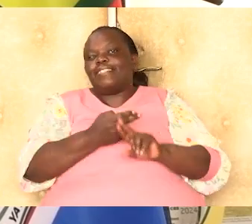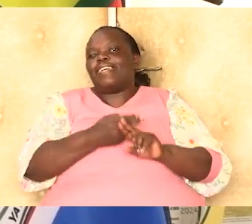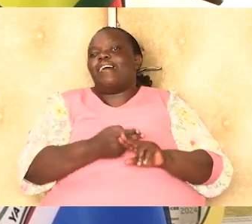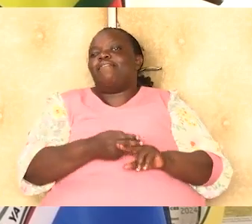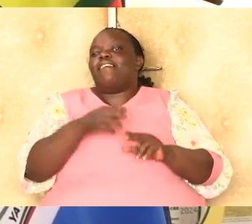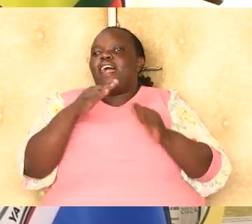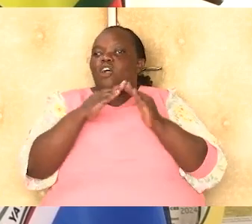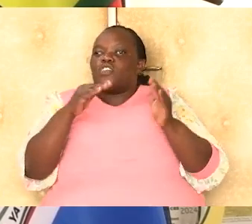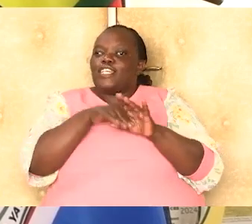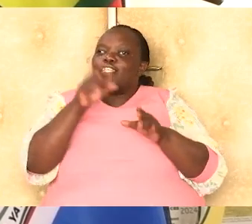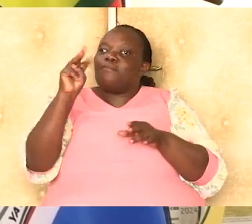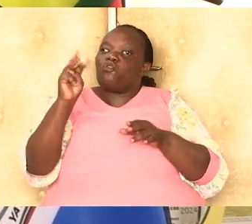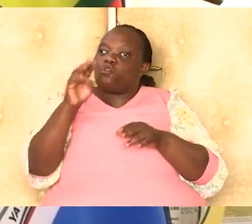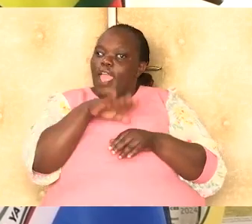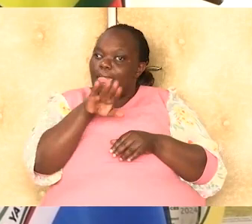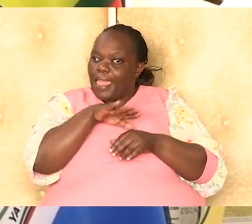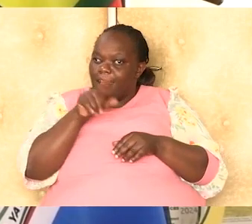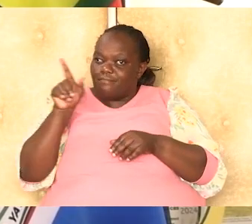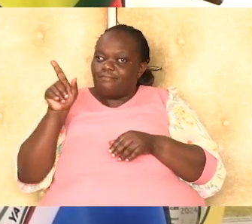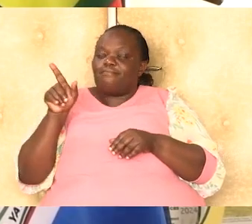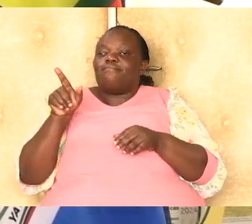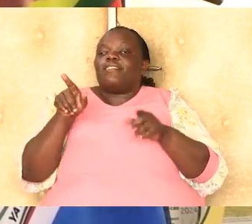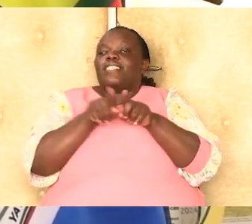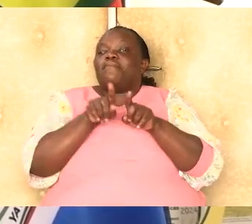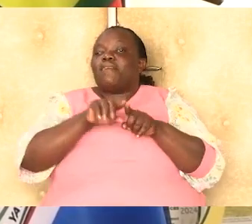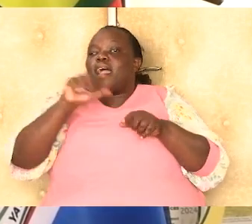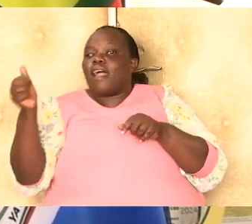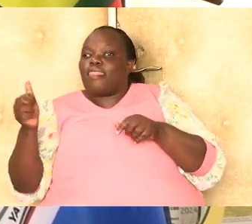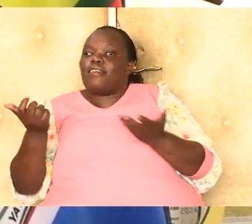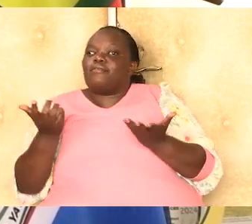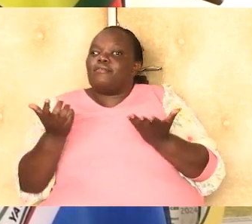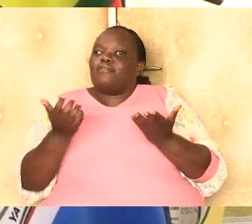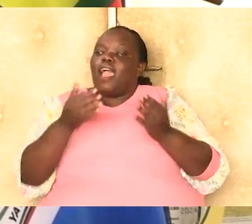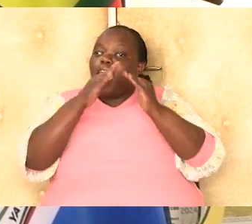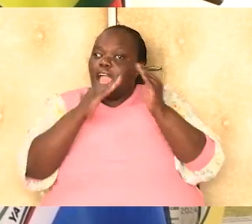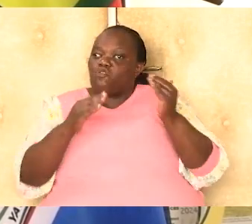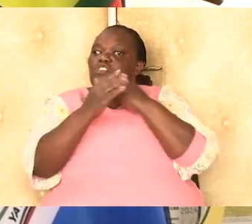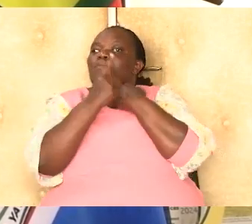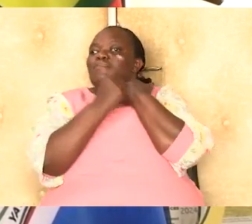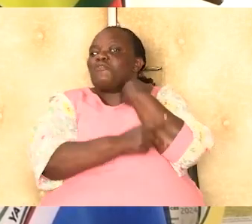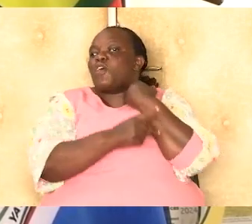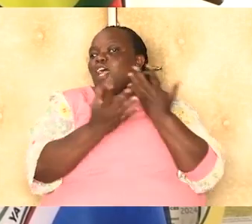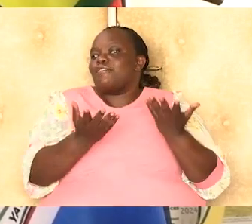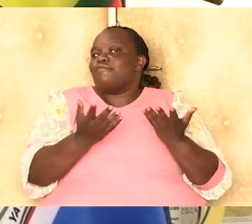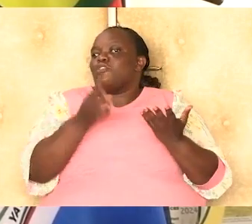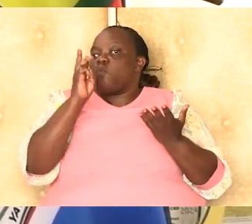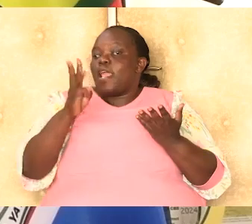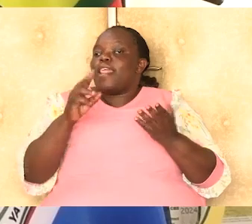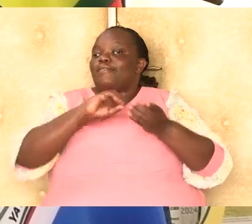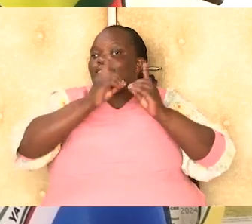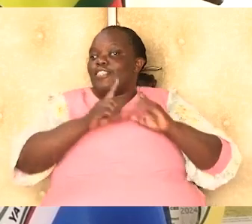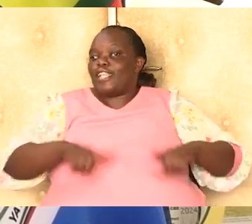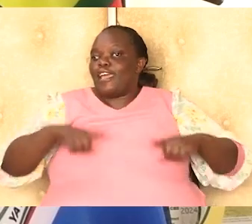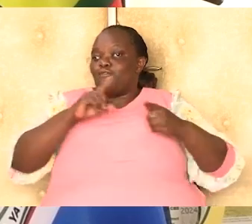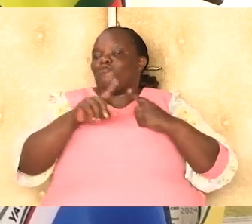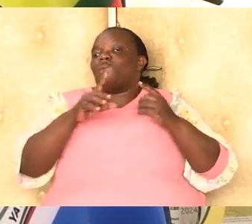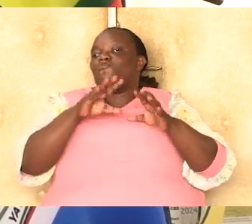tutapatia na hizo wale watu atakuwa pengine wanaishi kwa nyumba bazo likuwa zina hali ambayo ni siwa nzuri zaidi wataanza kuishi katika nyumba nzuri